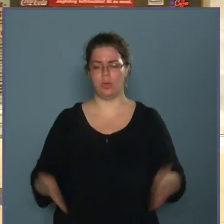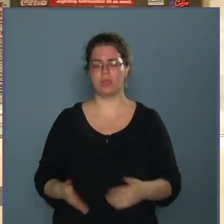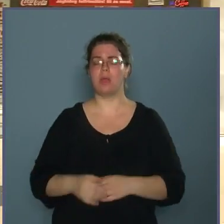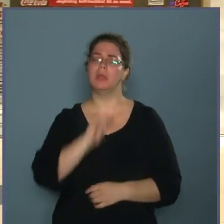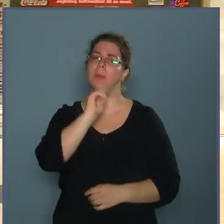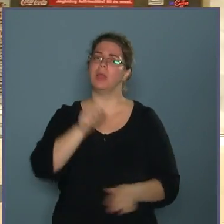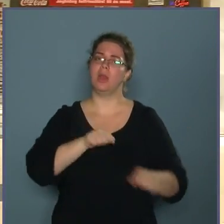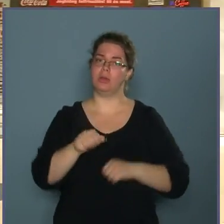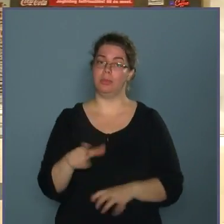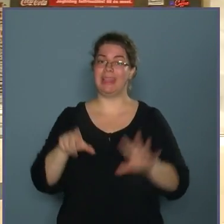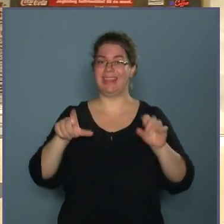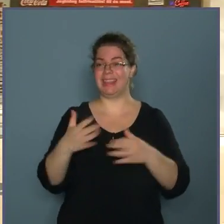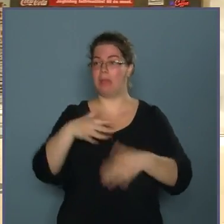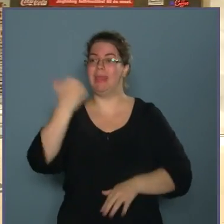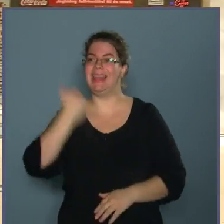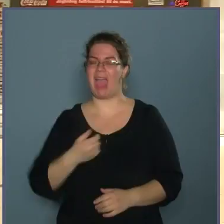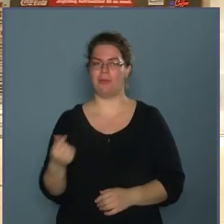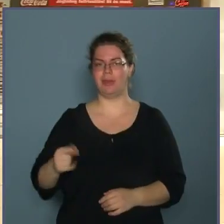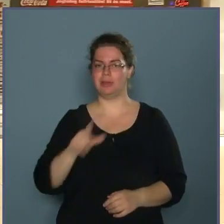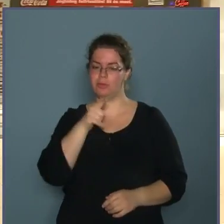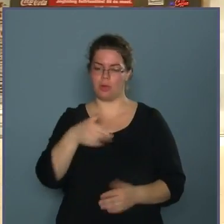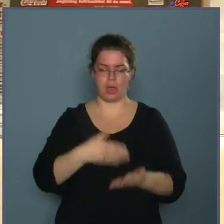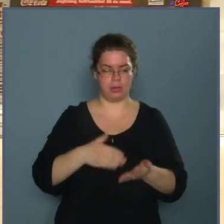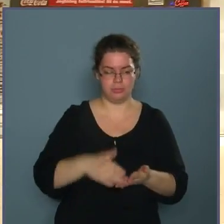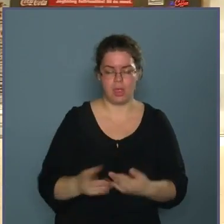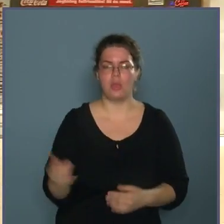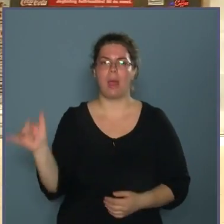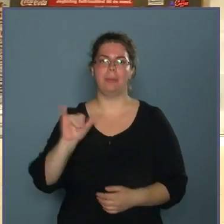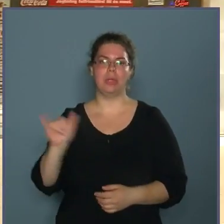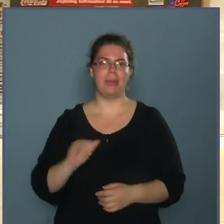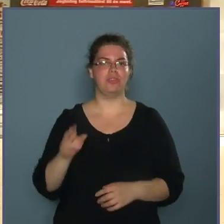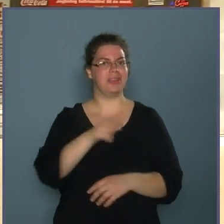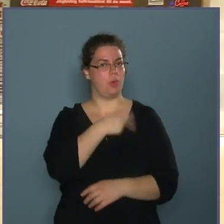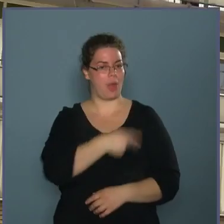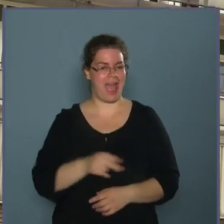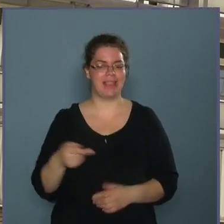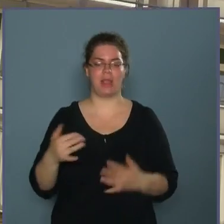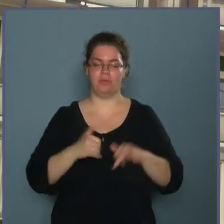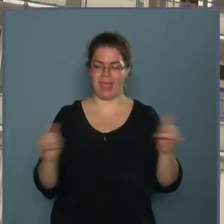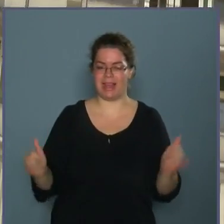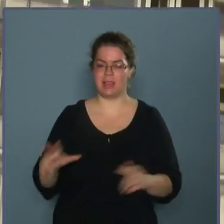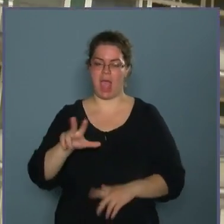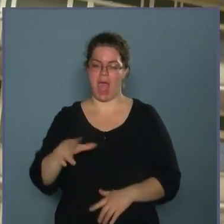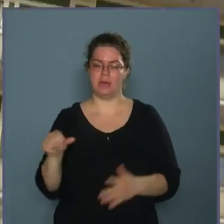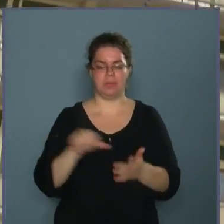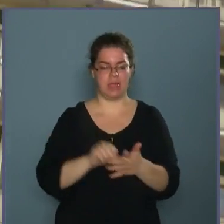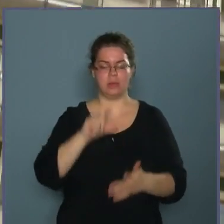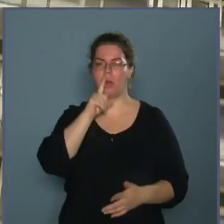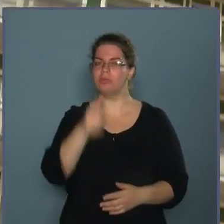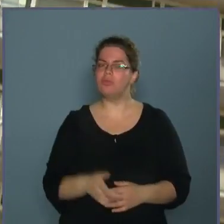kormány 700 milliárd forintot fog arra fordítani, hogy a budapesti kórházakat fejlesztse, 3 centrumot